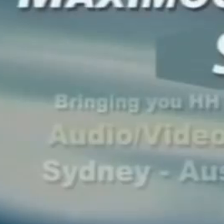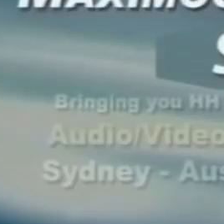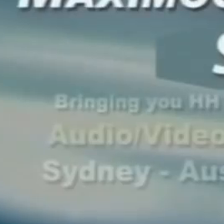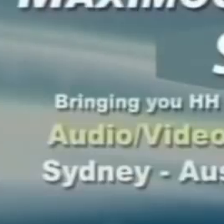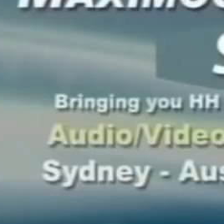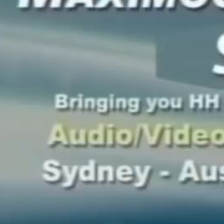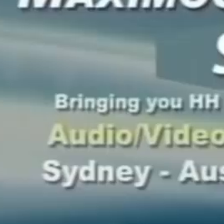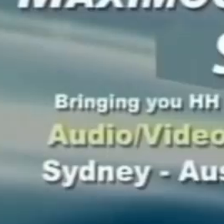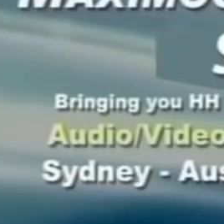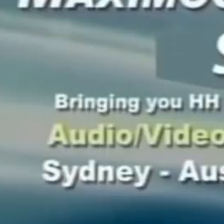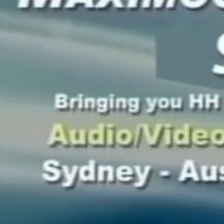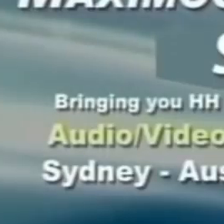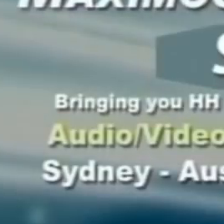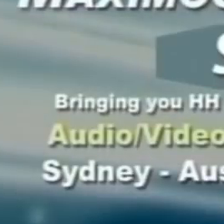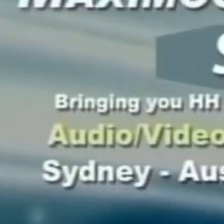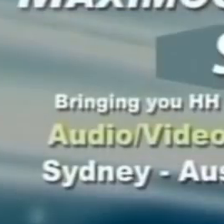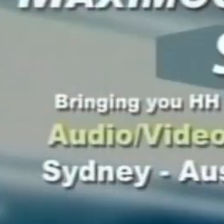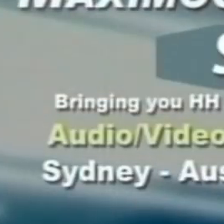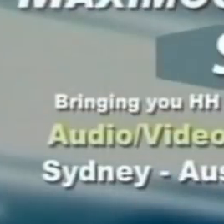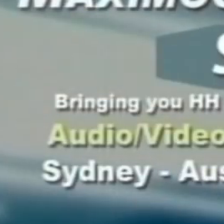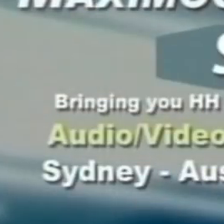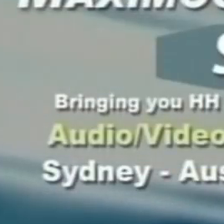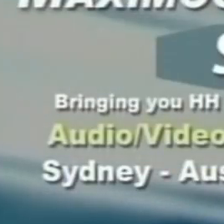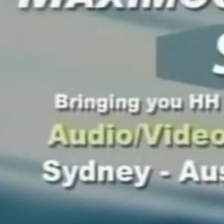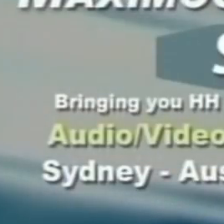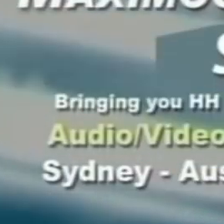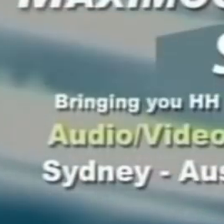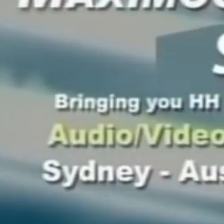شرف معنا